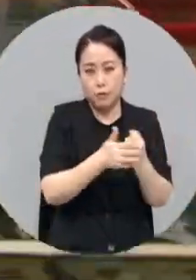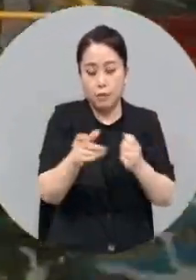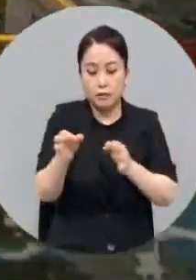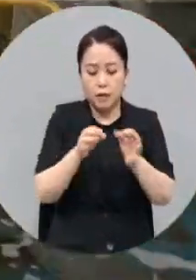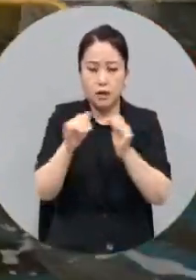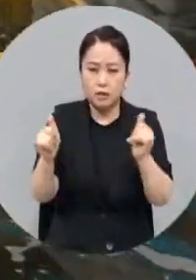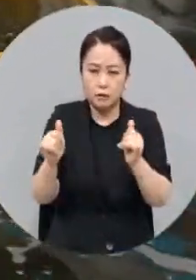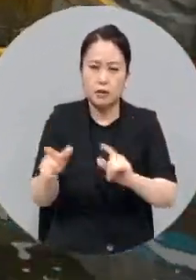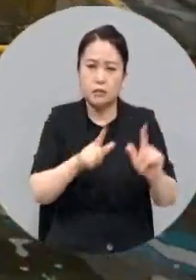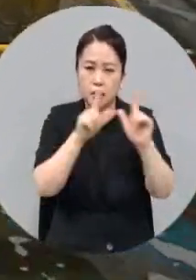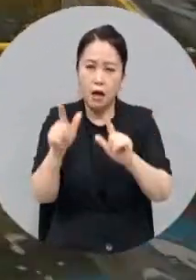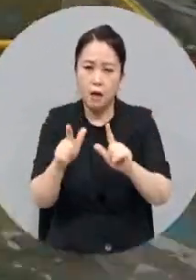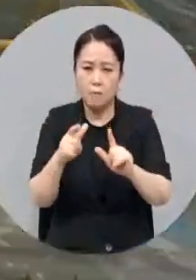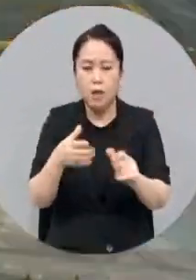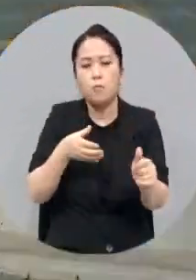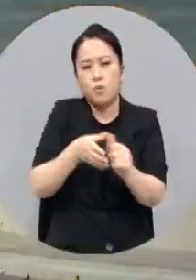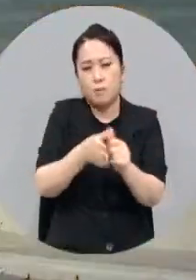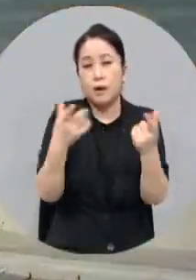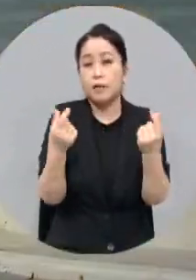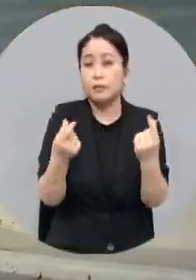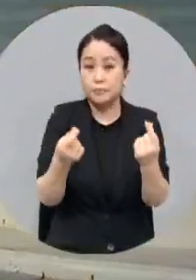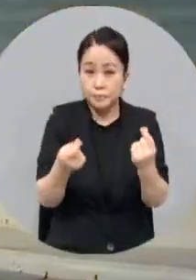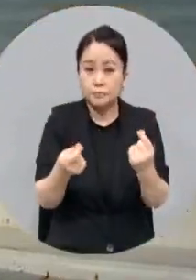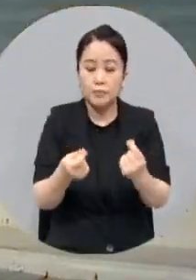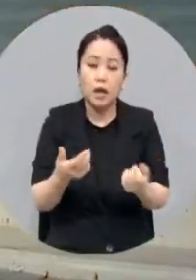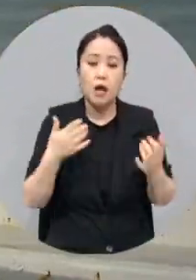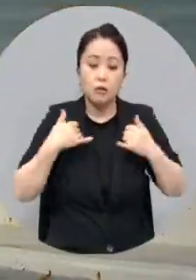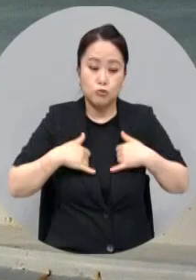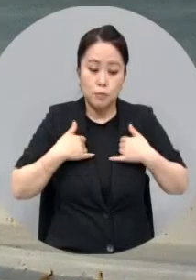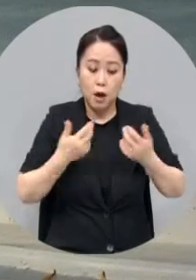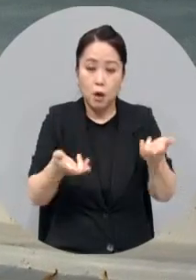생존을 위협하고 있습니다. 수변공원의 새로운